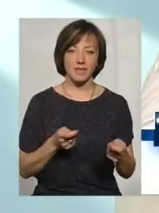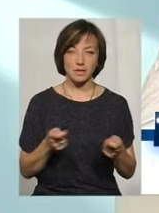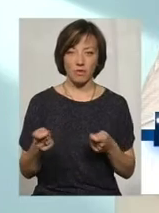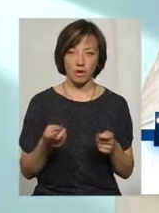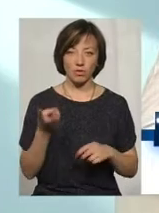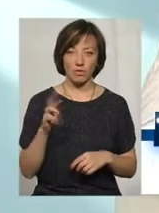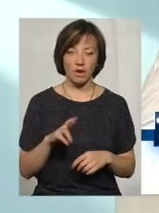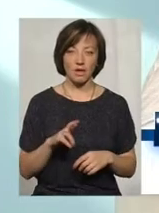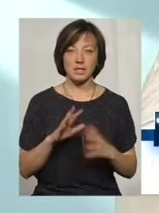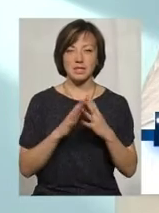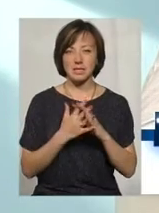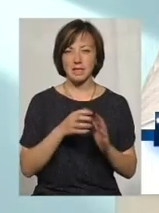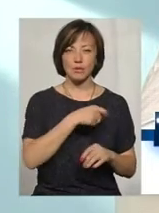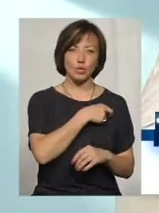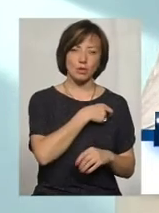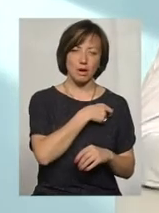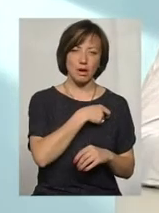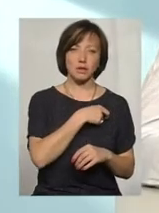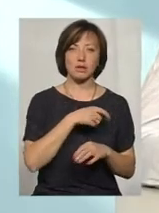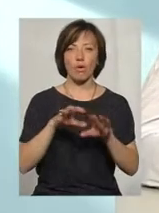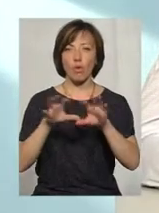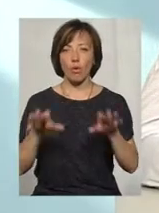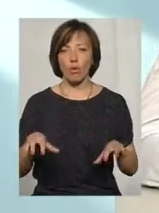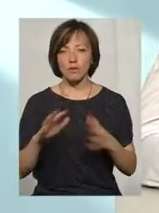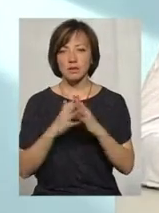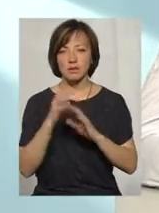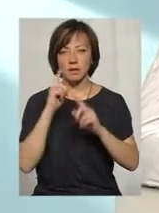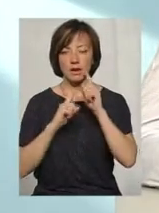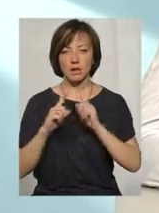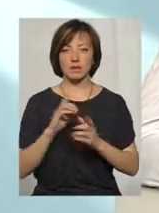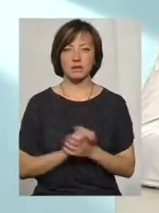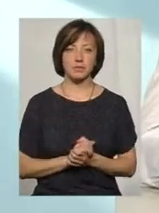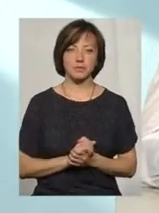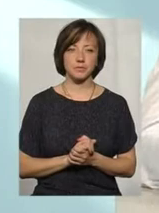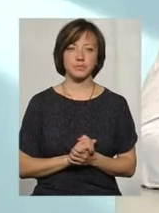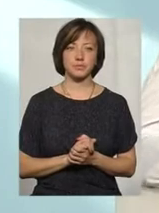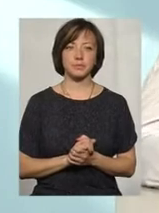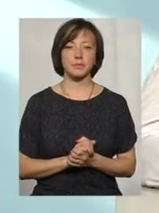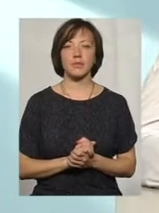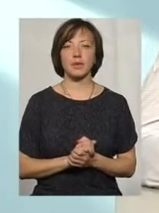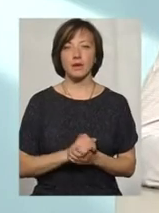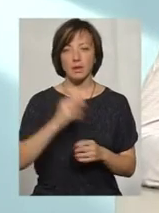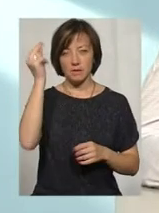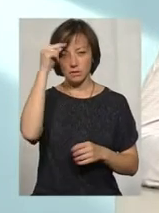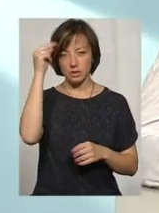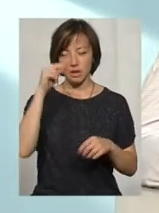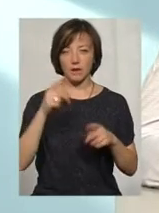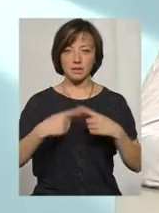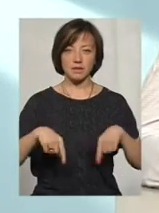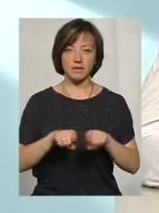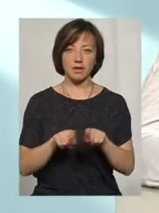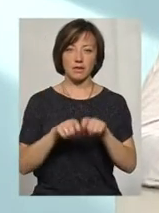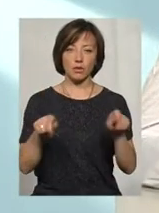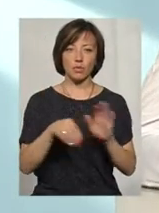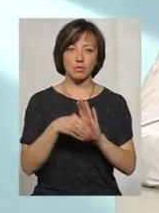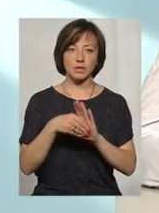самоврядування, це сільські депутати, це голови сільських рад. В навчанні викрито корупціонерів,